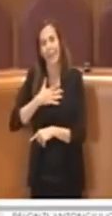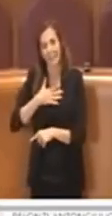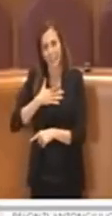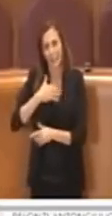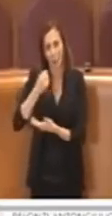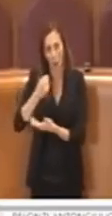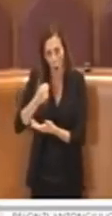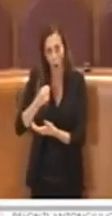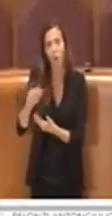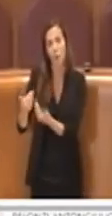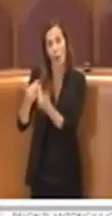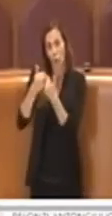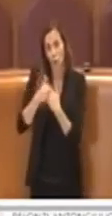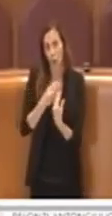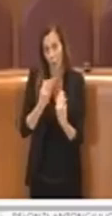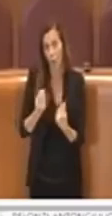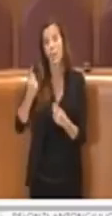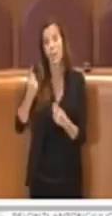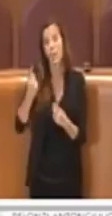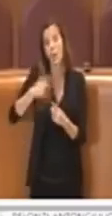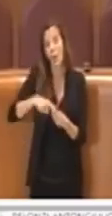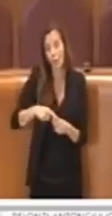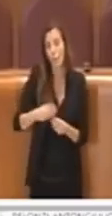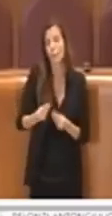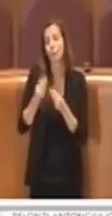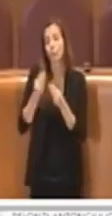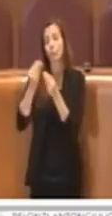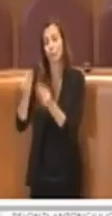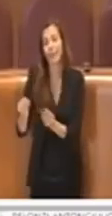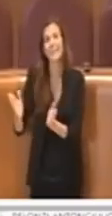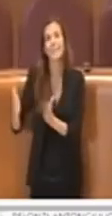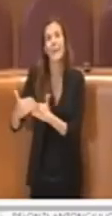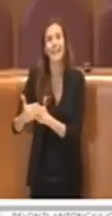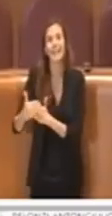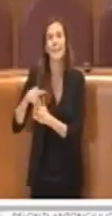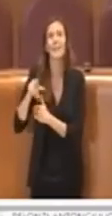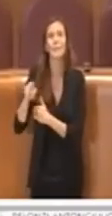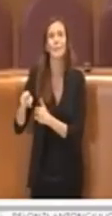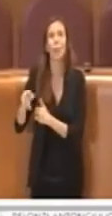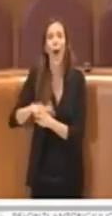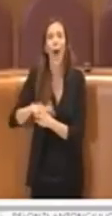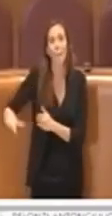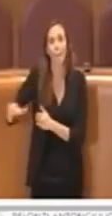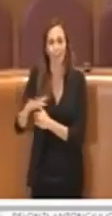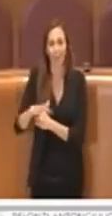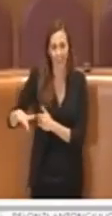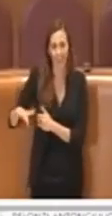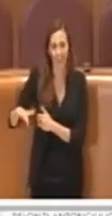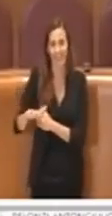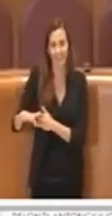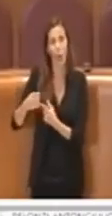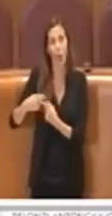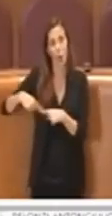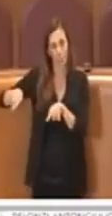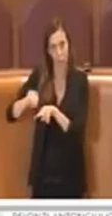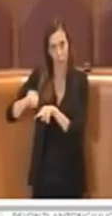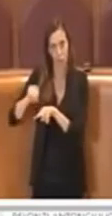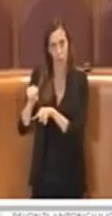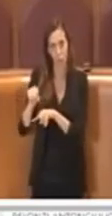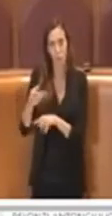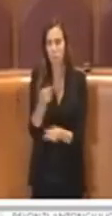al dipartimento competente e quindi alla commissione ambiente anche con questa commissione abbiamo